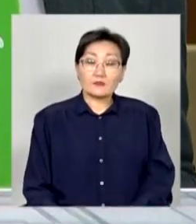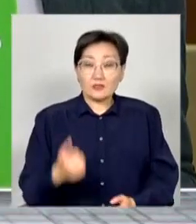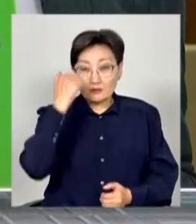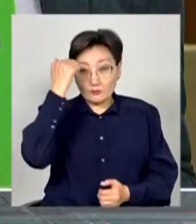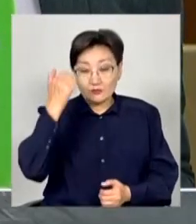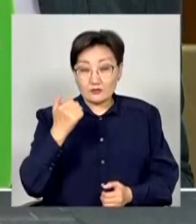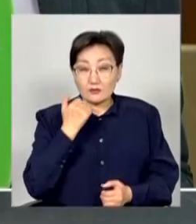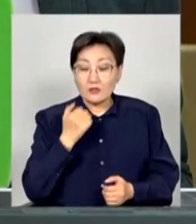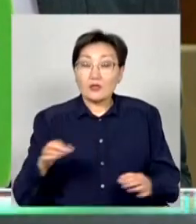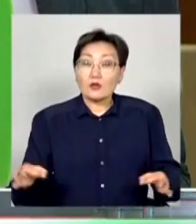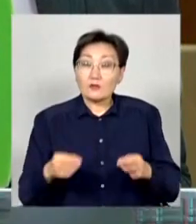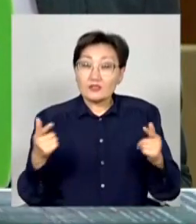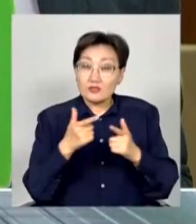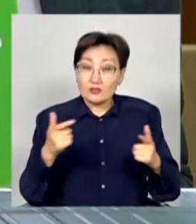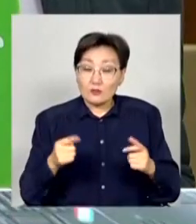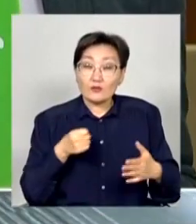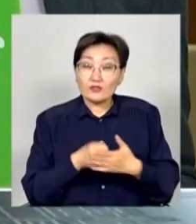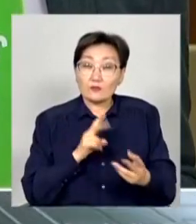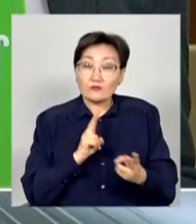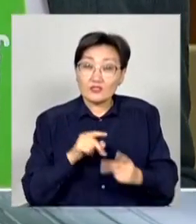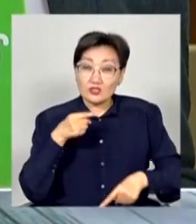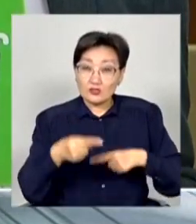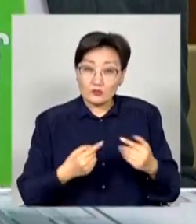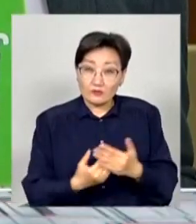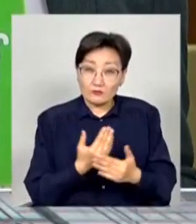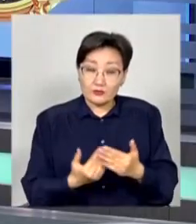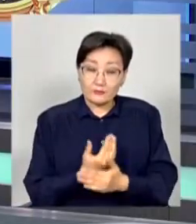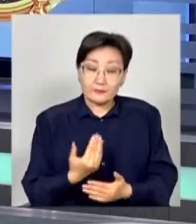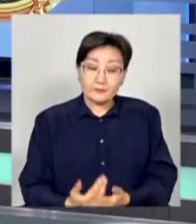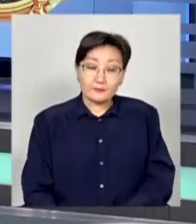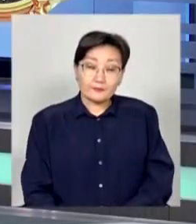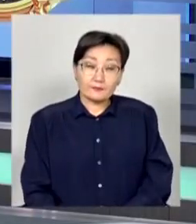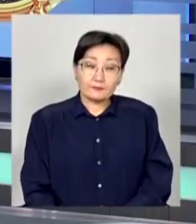Спасибо за свежие данные, Даля. До встречи в следующем выпуске.